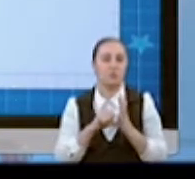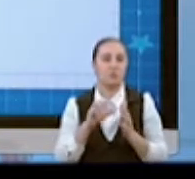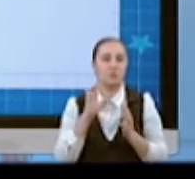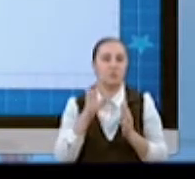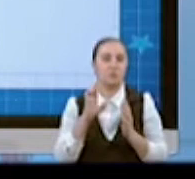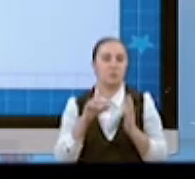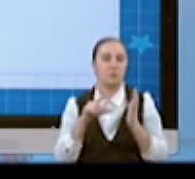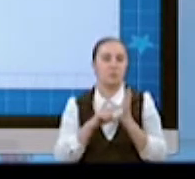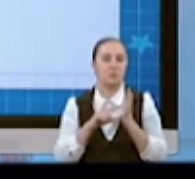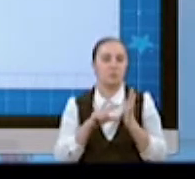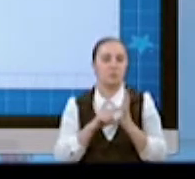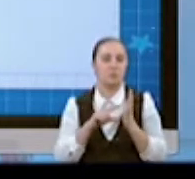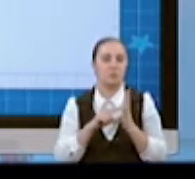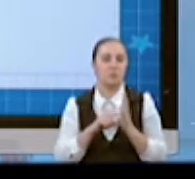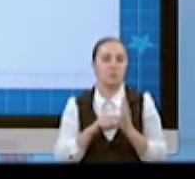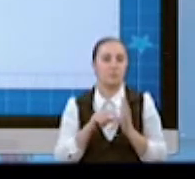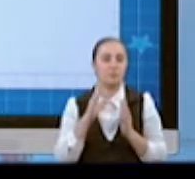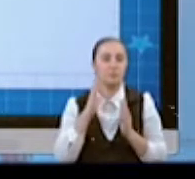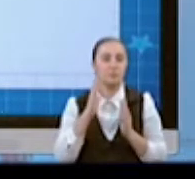6. Б.